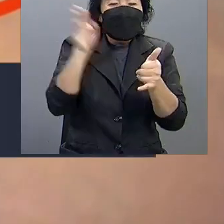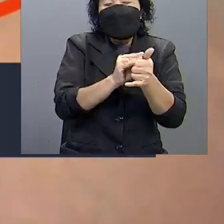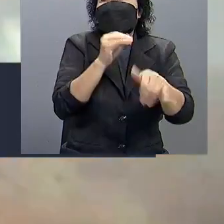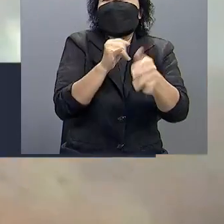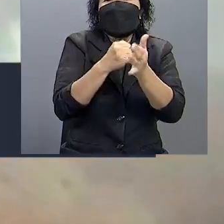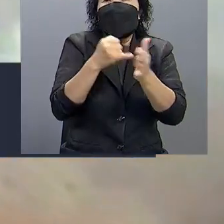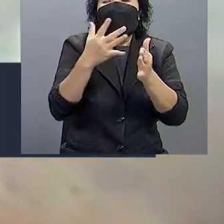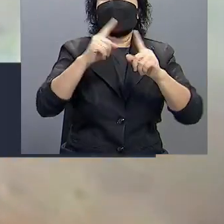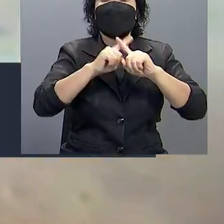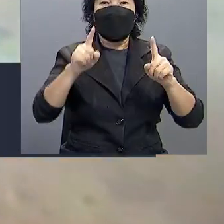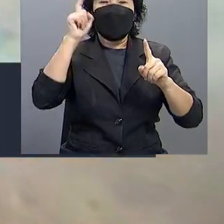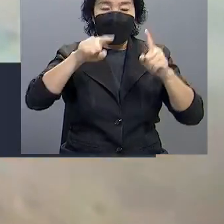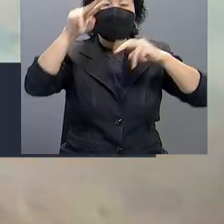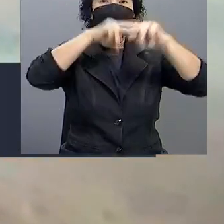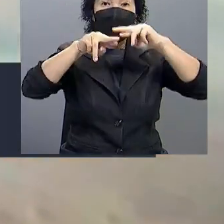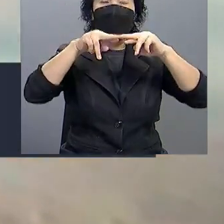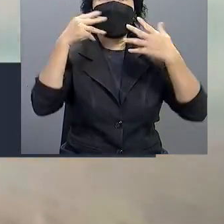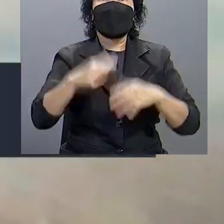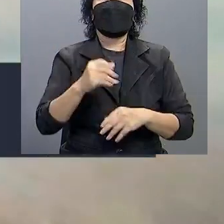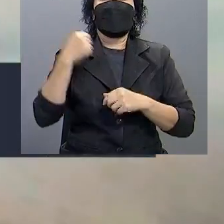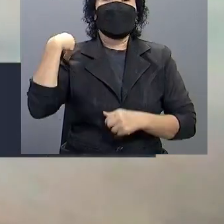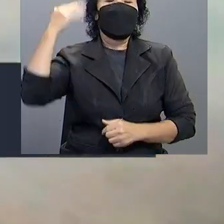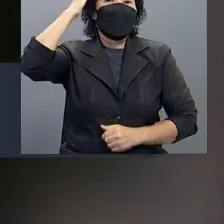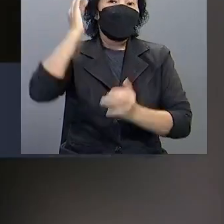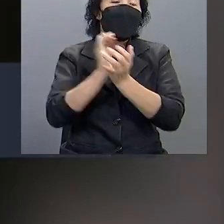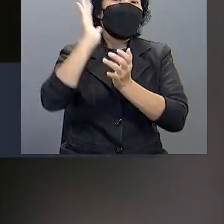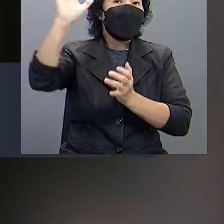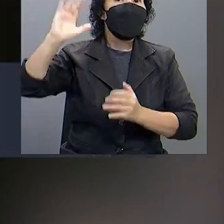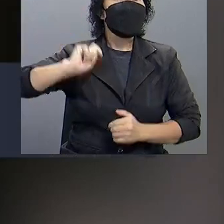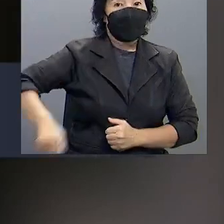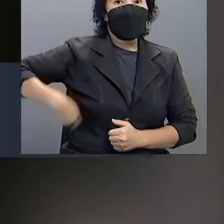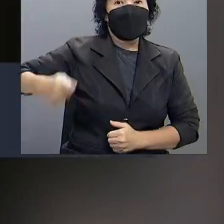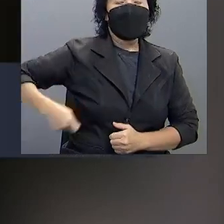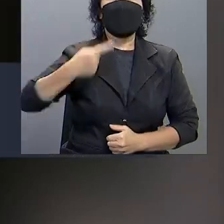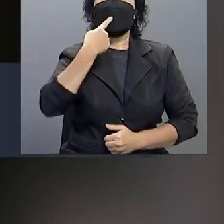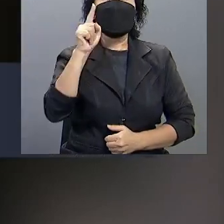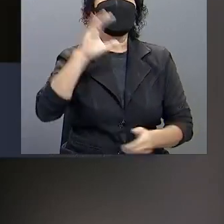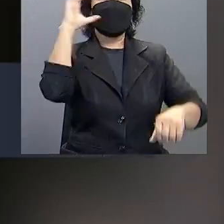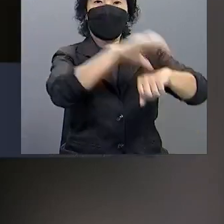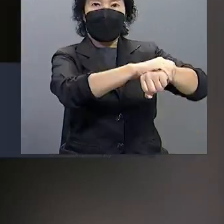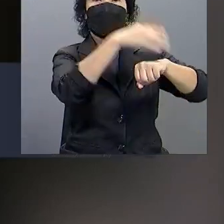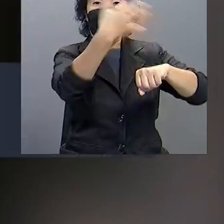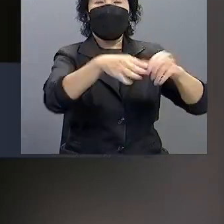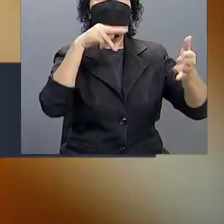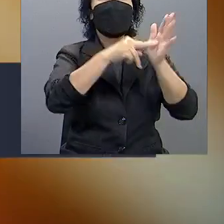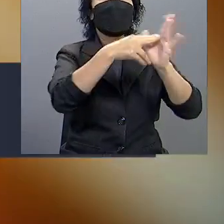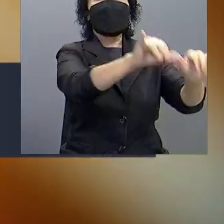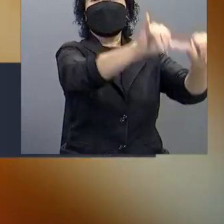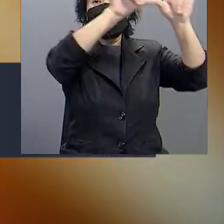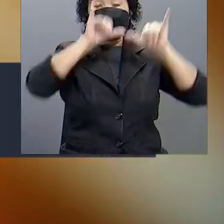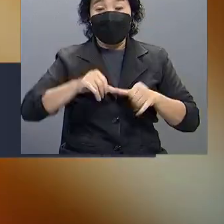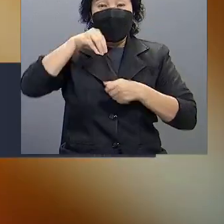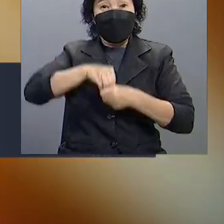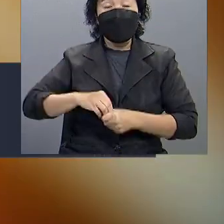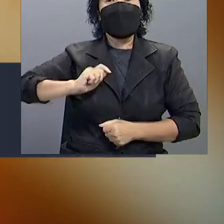ม2565ตำรวจกัมพูชารายงานการจับกุมตัวชาวไนจีเรียได้ที่กรุงพนมเปญแต่เหตุการณ์นี้ก็ทำให้ประชาชนเกิ